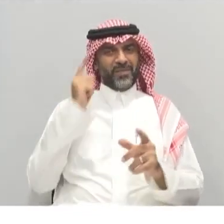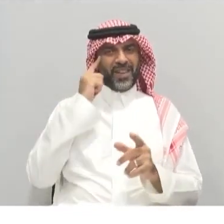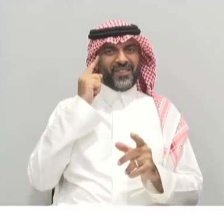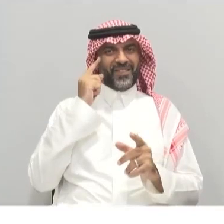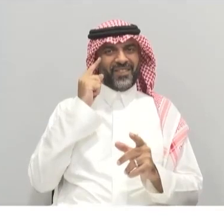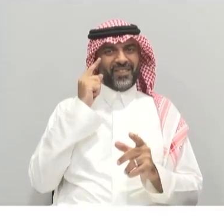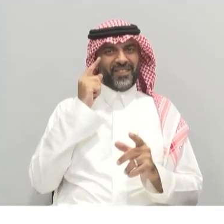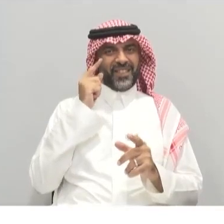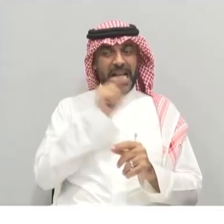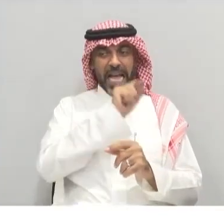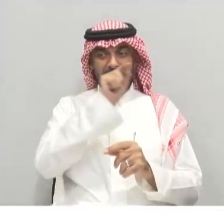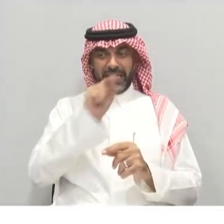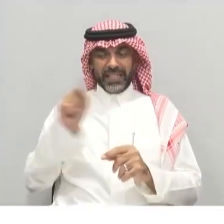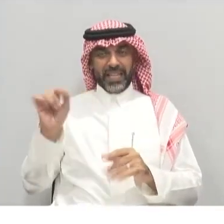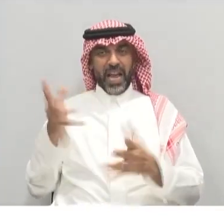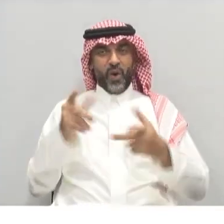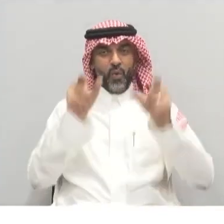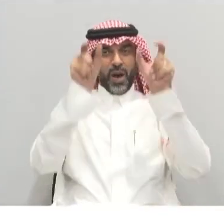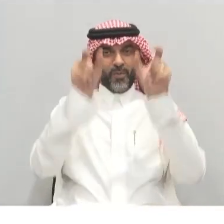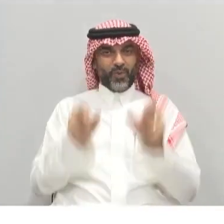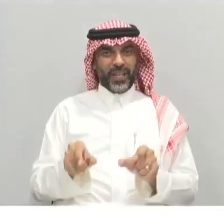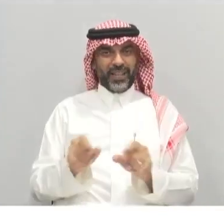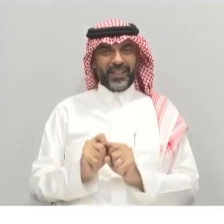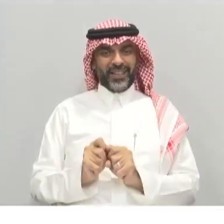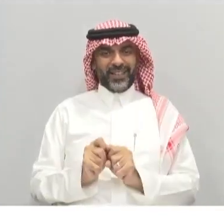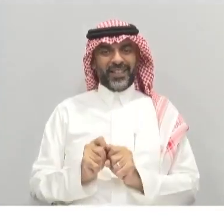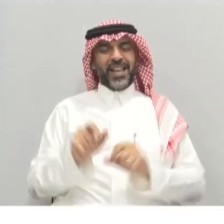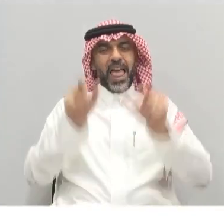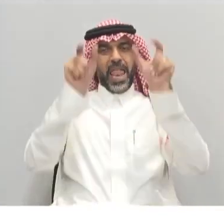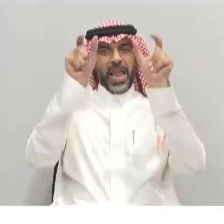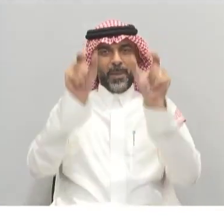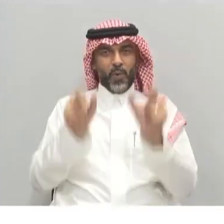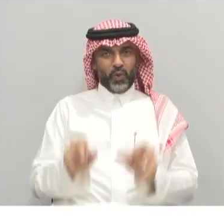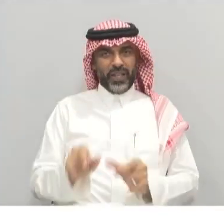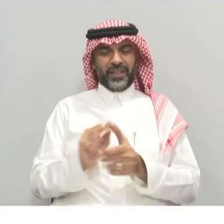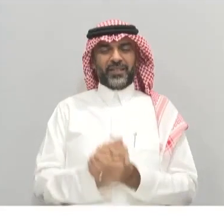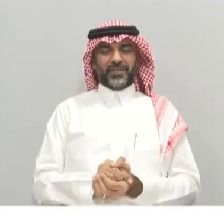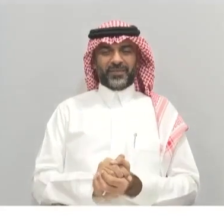الخطي او العمودي احسنت هو المخطط العمودي